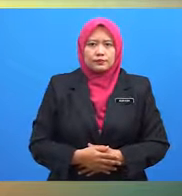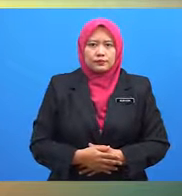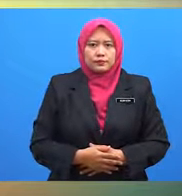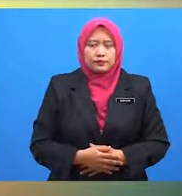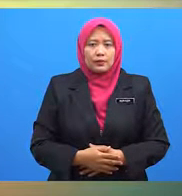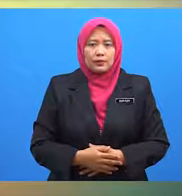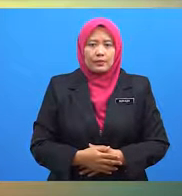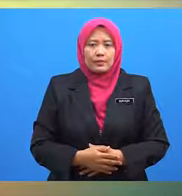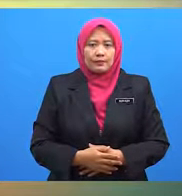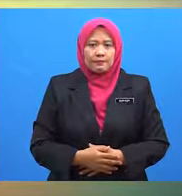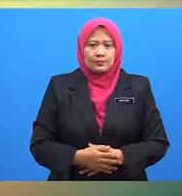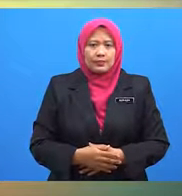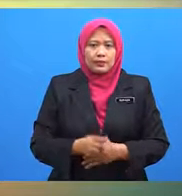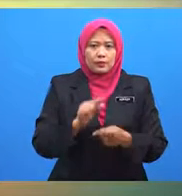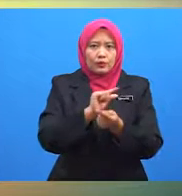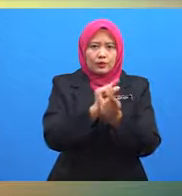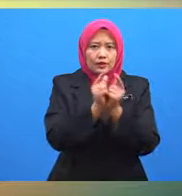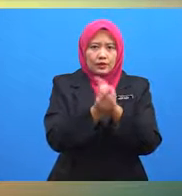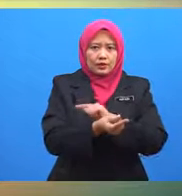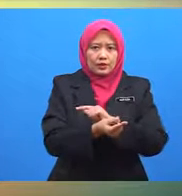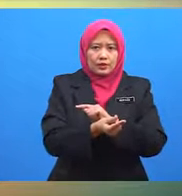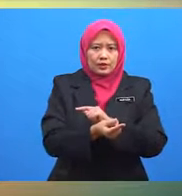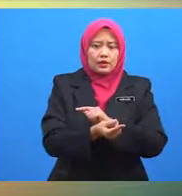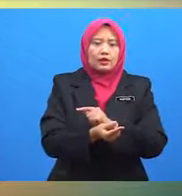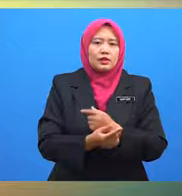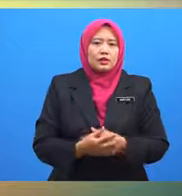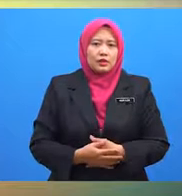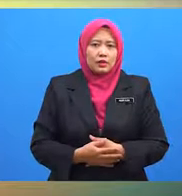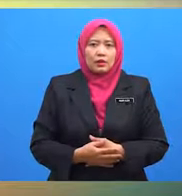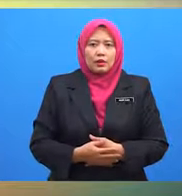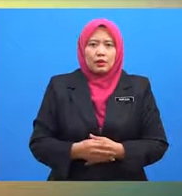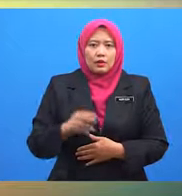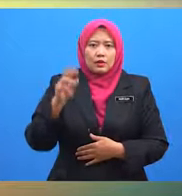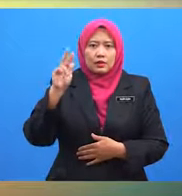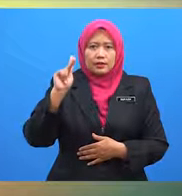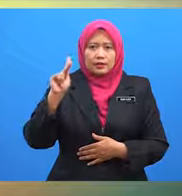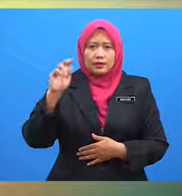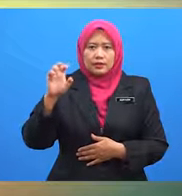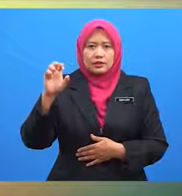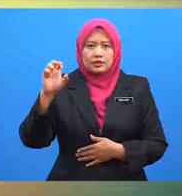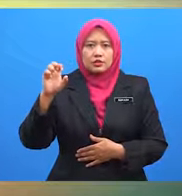tahun 1511. Sejarah Melayu dikatakan selesai ditulis pada